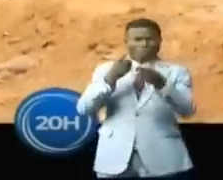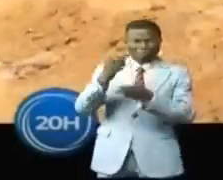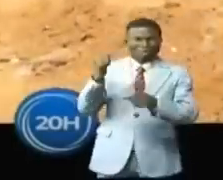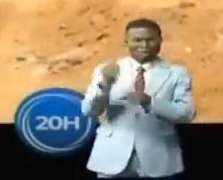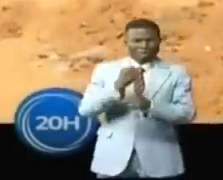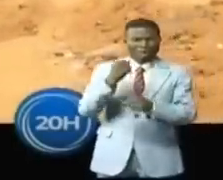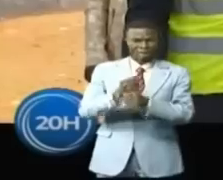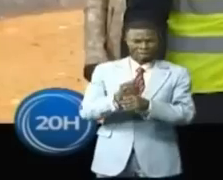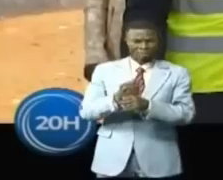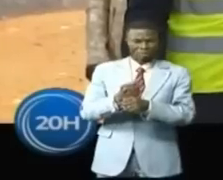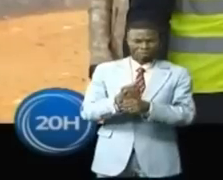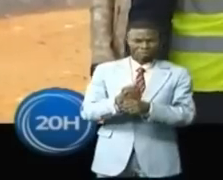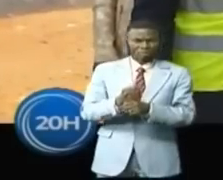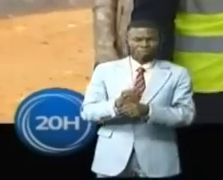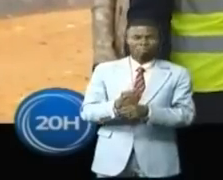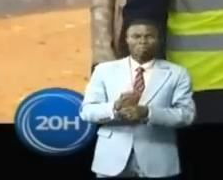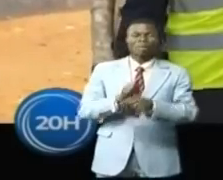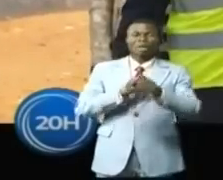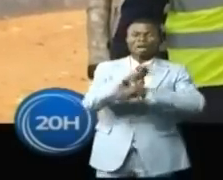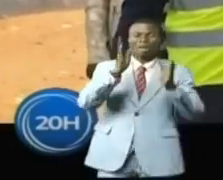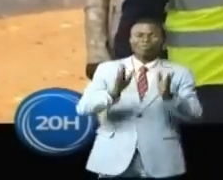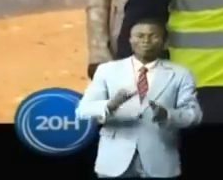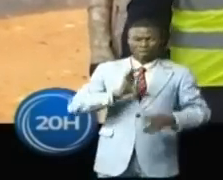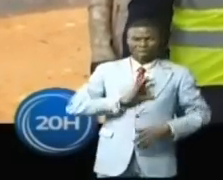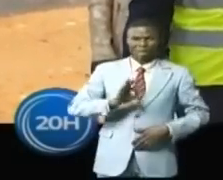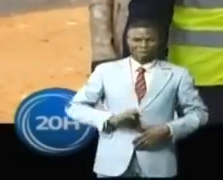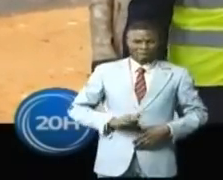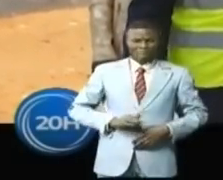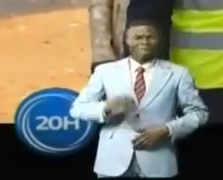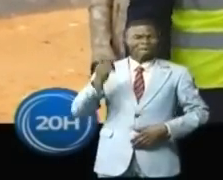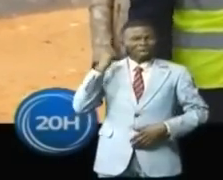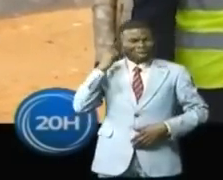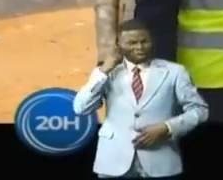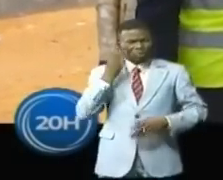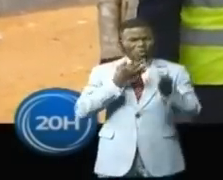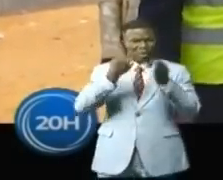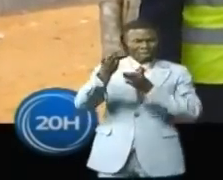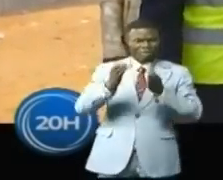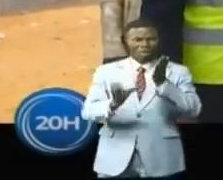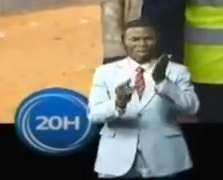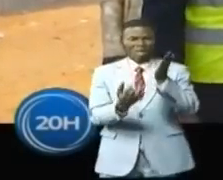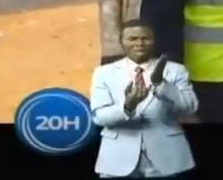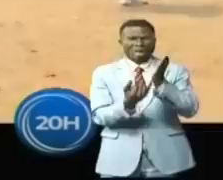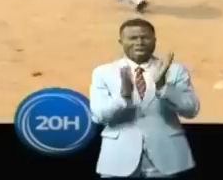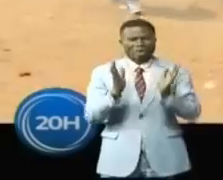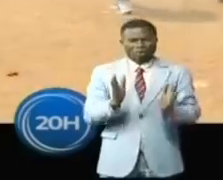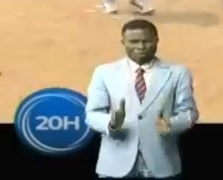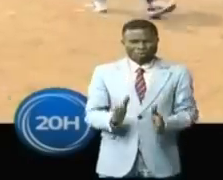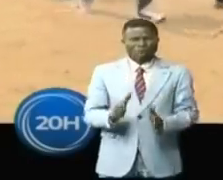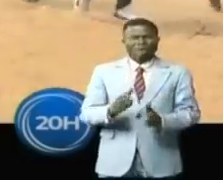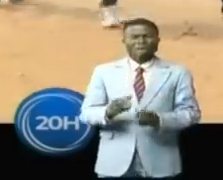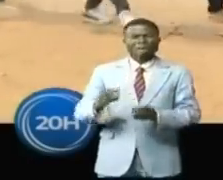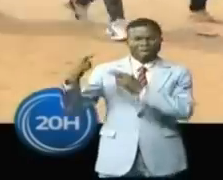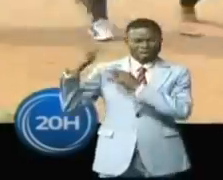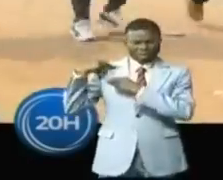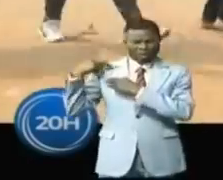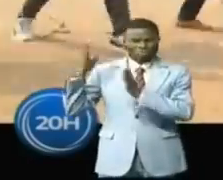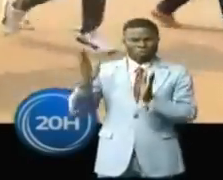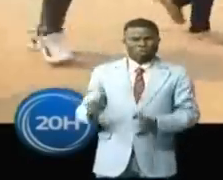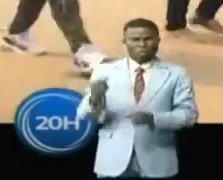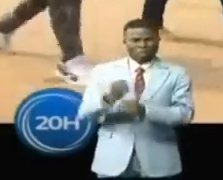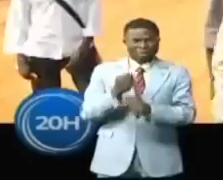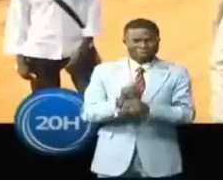travaux. L'émissaire du chef de l'État a eu des explications auprès des ingénieurs commis à ces travaux. Il y a un